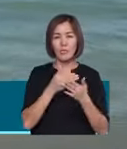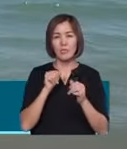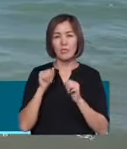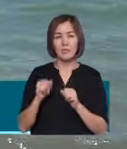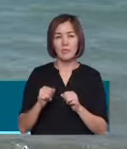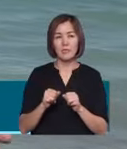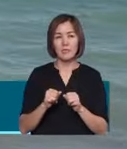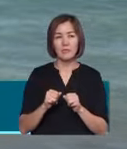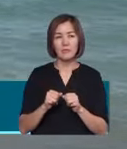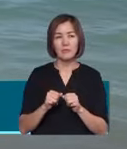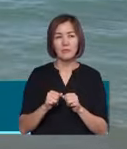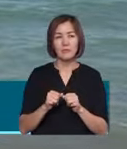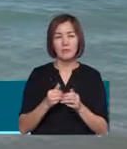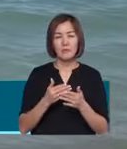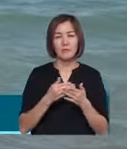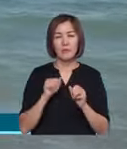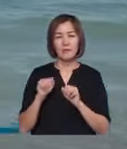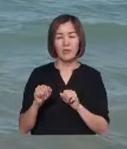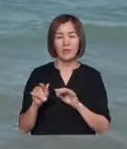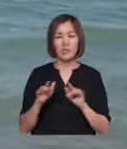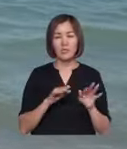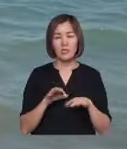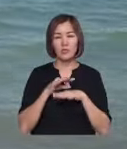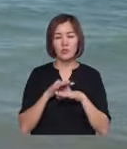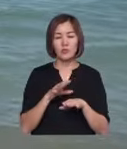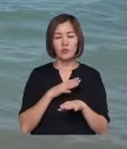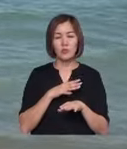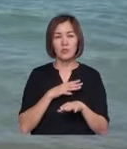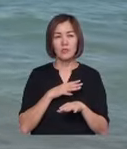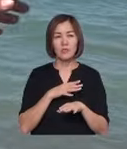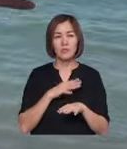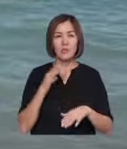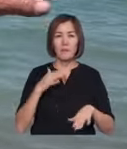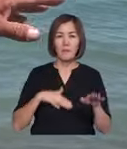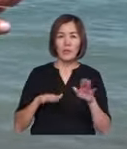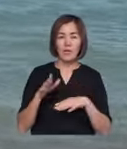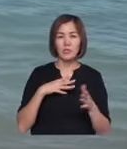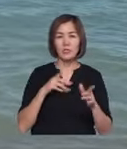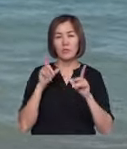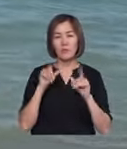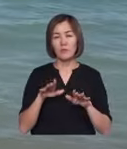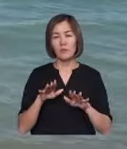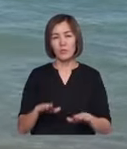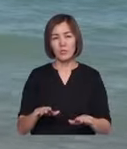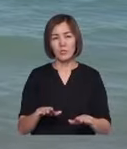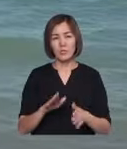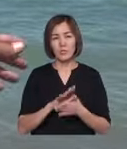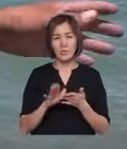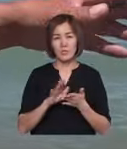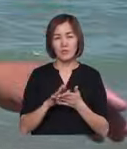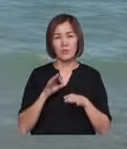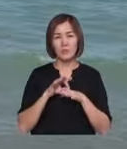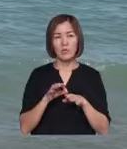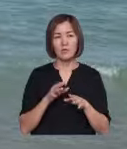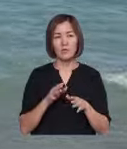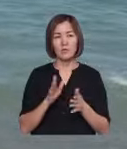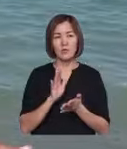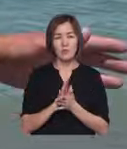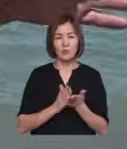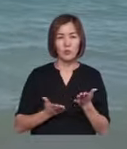жыл сайын осындай профилактикалық жұмыс жүреді. Мына пляж адамдар суға шомылатын жерді осылай тазалап, мусор